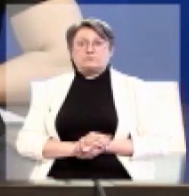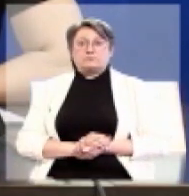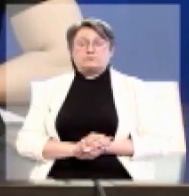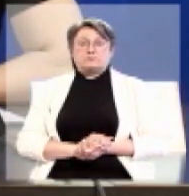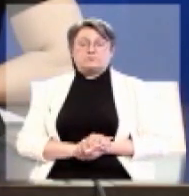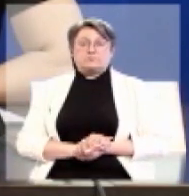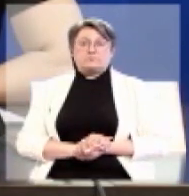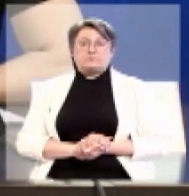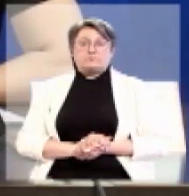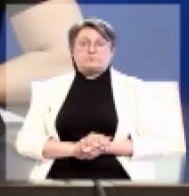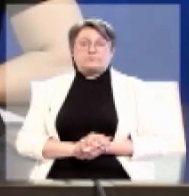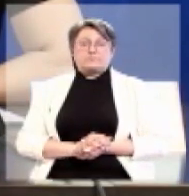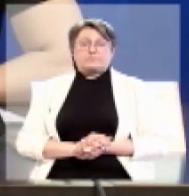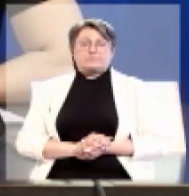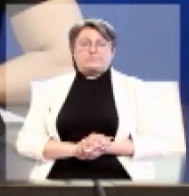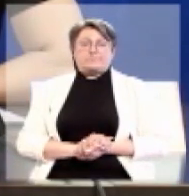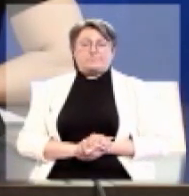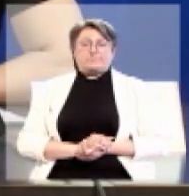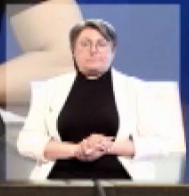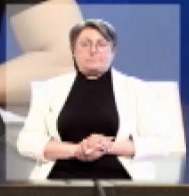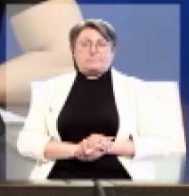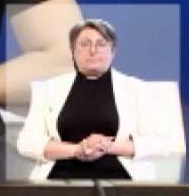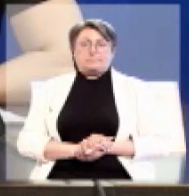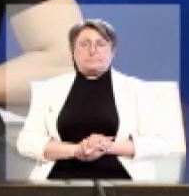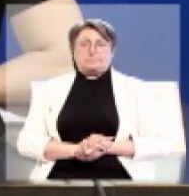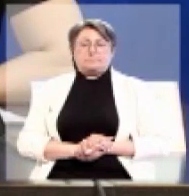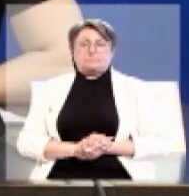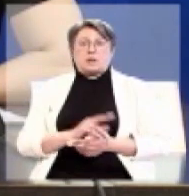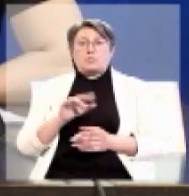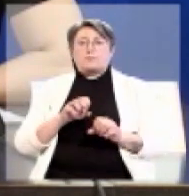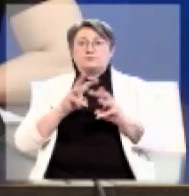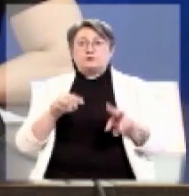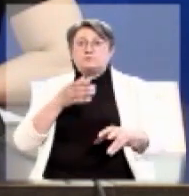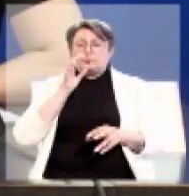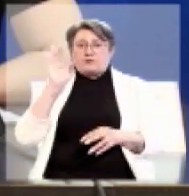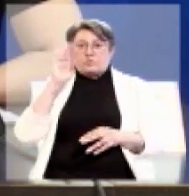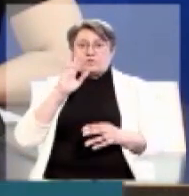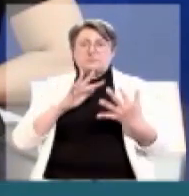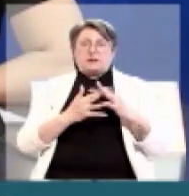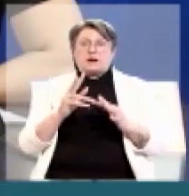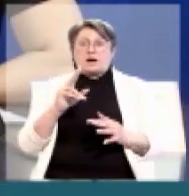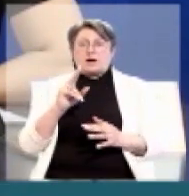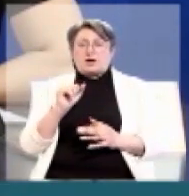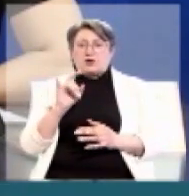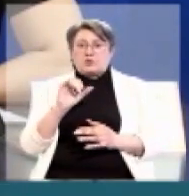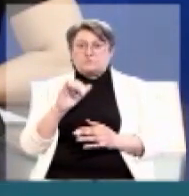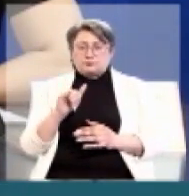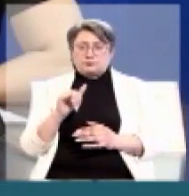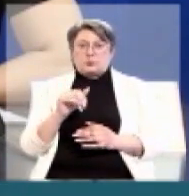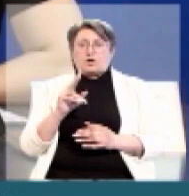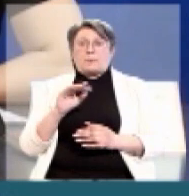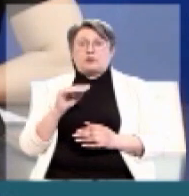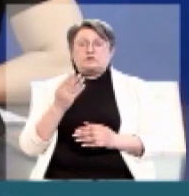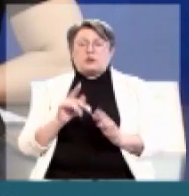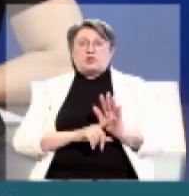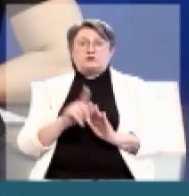жоба жүзеге асырылуда. Қарасу ауылының су беру жүйесі қайта құрылымдау үстінде, бұл мақсатқа 620 миллион теңге қаражат қарастырылған. Сонымен қатар